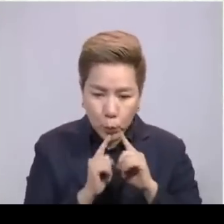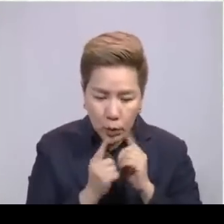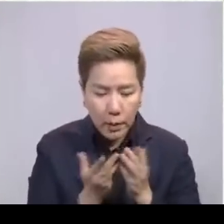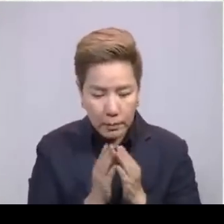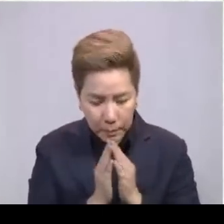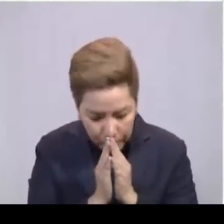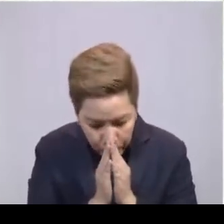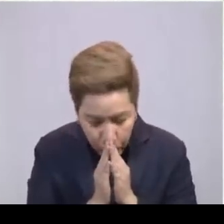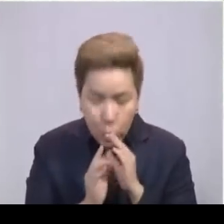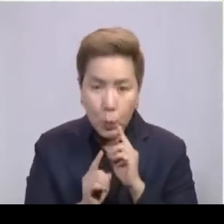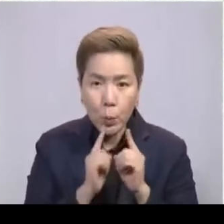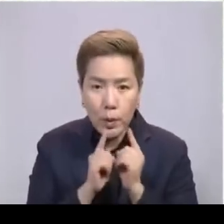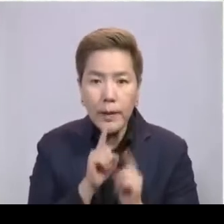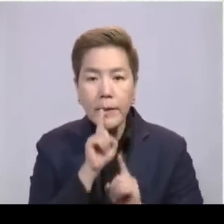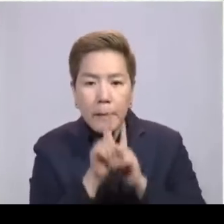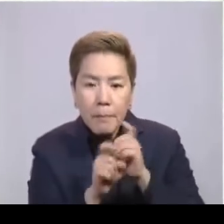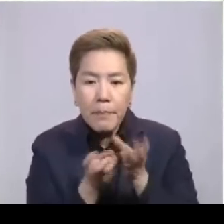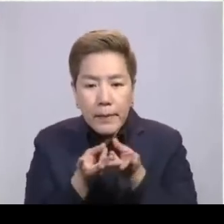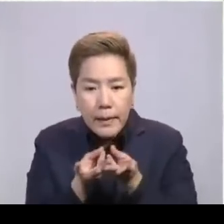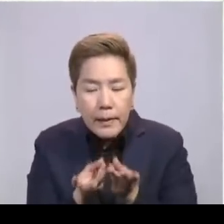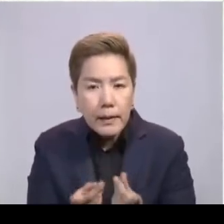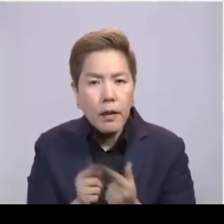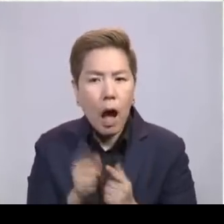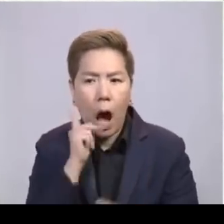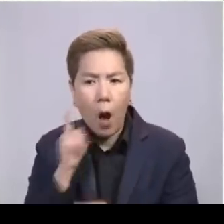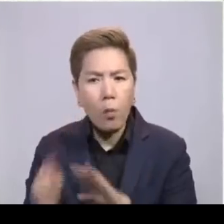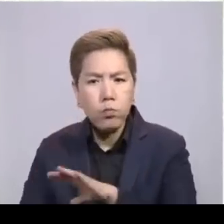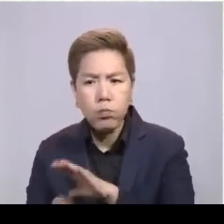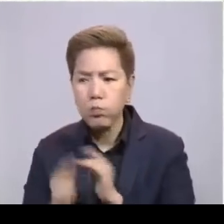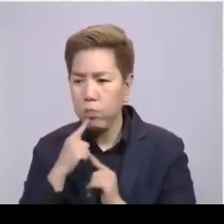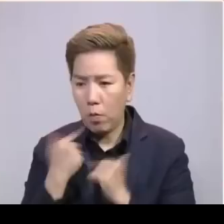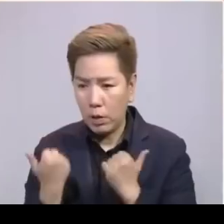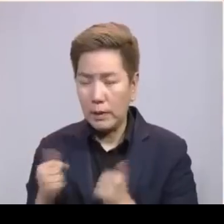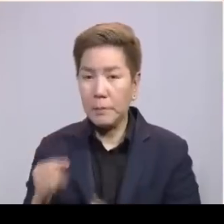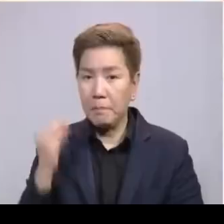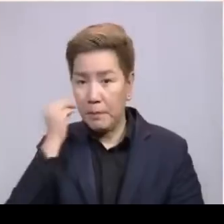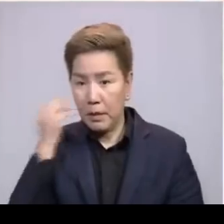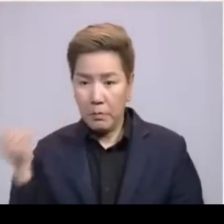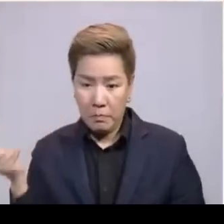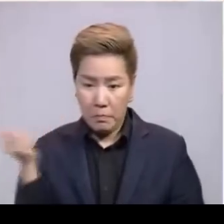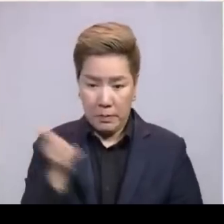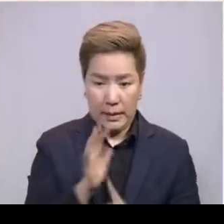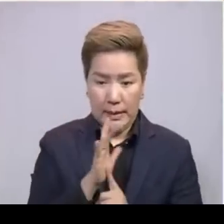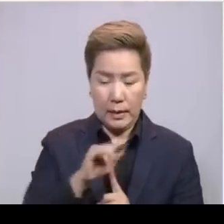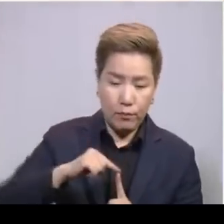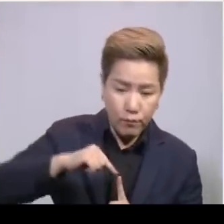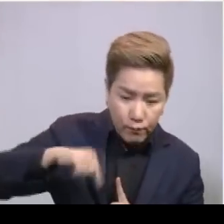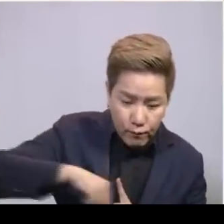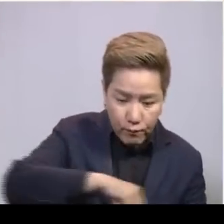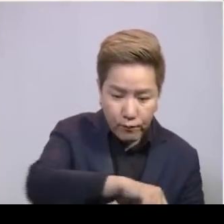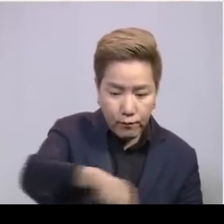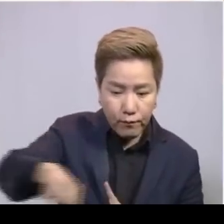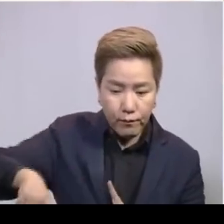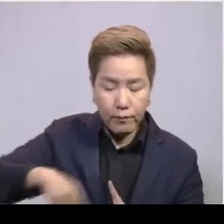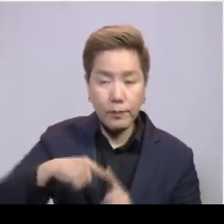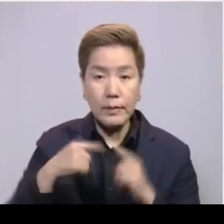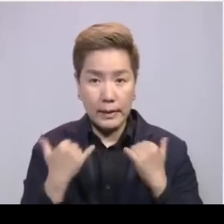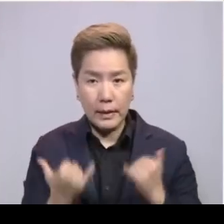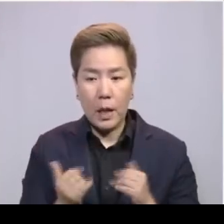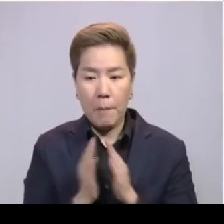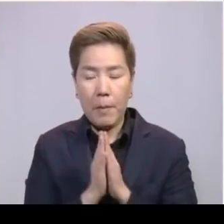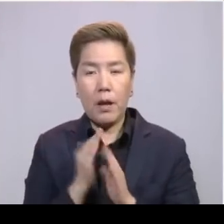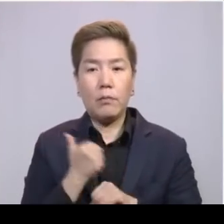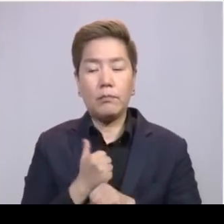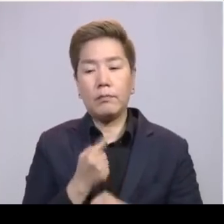นมัสการแล้วก็สอบถามเรื่องที่กระแสข่าวที่คุณพิทาจะเดินทางมาร่วมเวียนเทียนที่วัดวันนี้นะฮะทางท่านเจ้าอาวาส